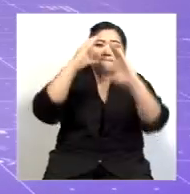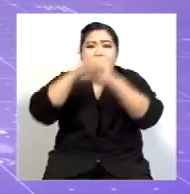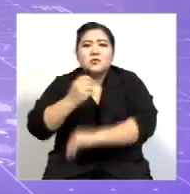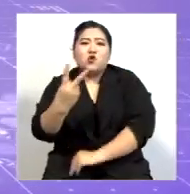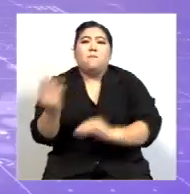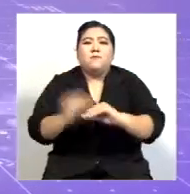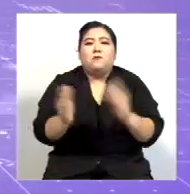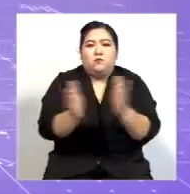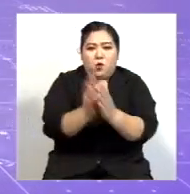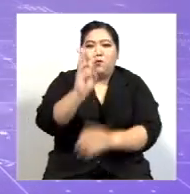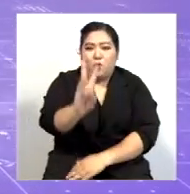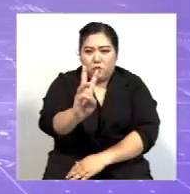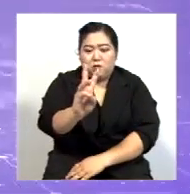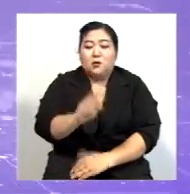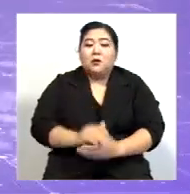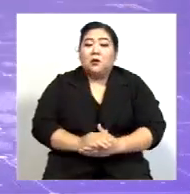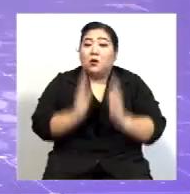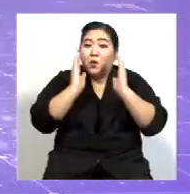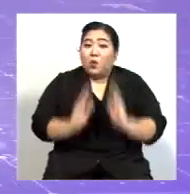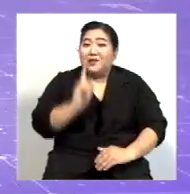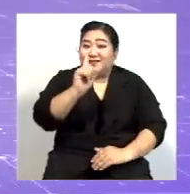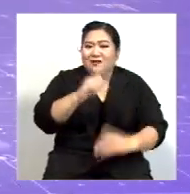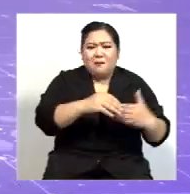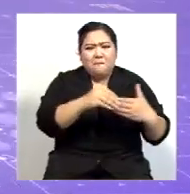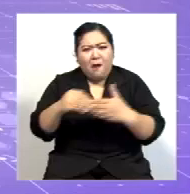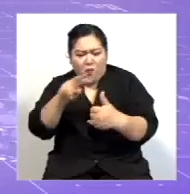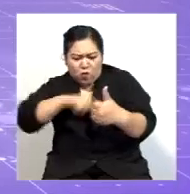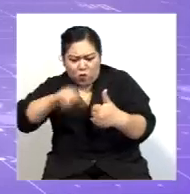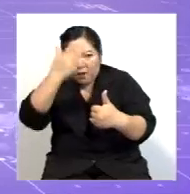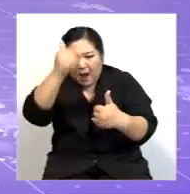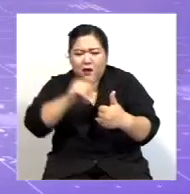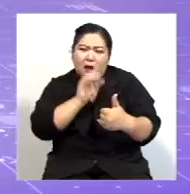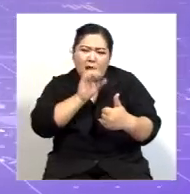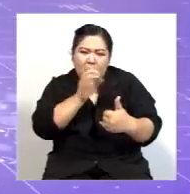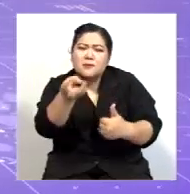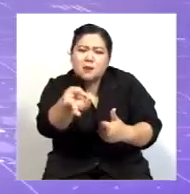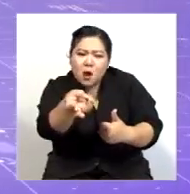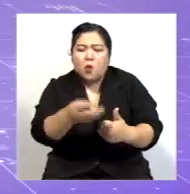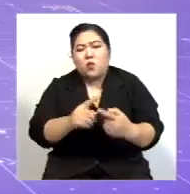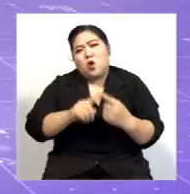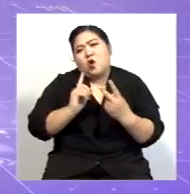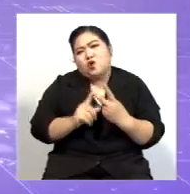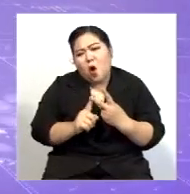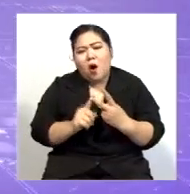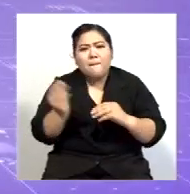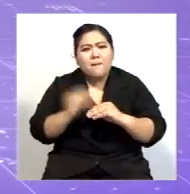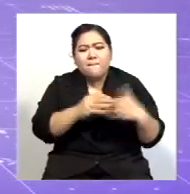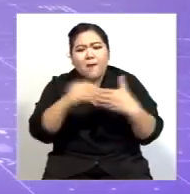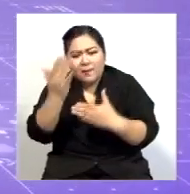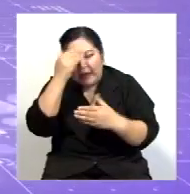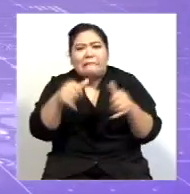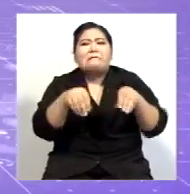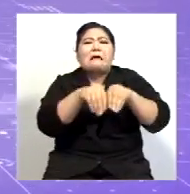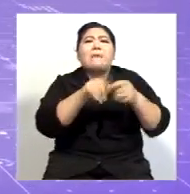ที่เราคุยกันไปตอนแรกต้องทำความเข้าใจนะคะคนนึงที่พาไปเนี่ยเพราะว่ามีไข้แล้วก็ไอเล็กน้ อ ยส่วนอีกคนที่ต้องพาไปเพราะว่าอยู่ใกล้ชิด